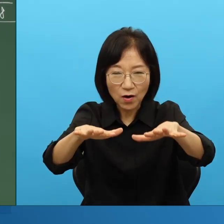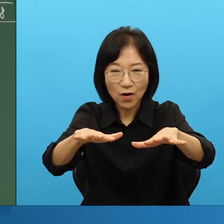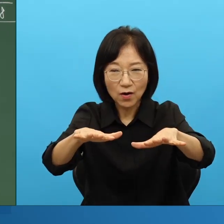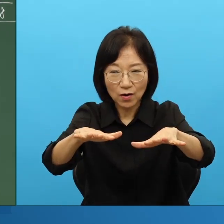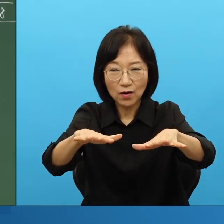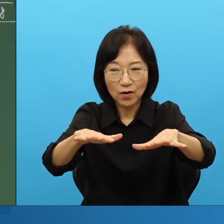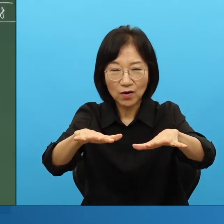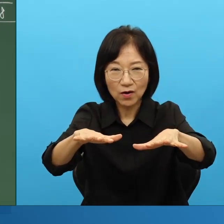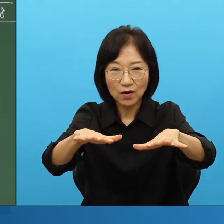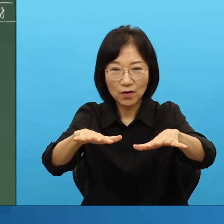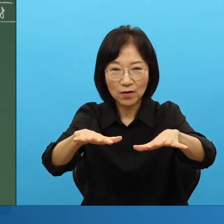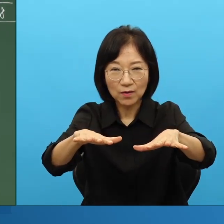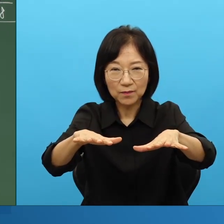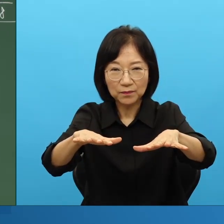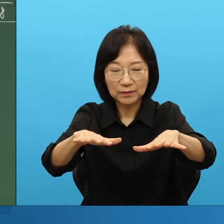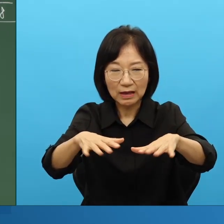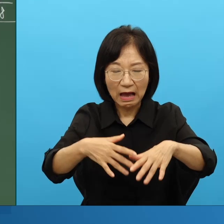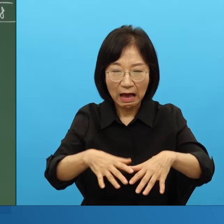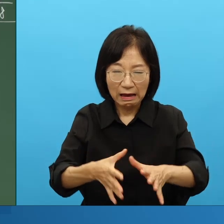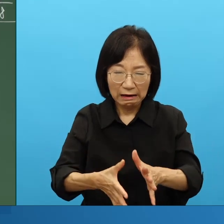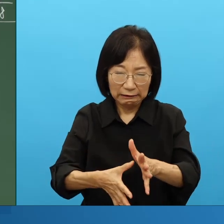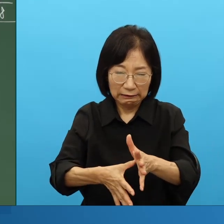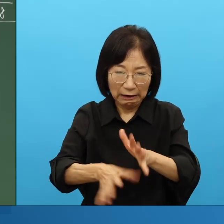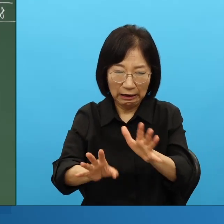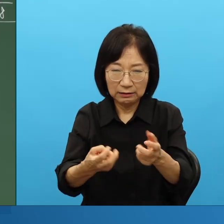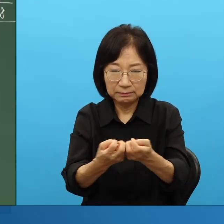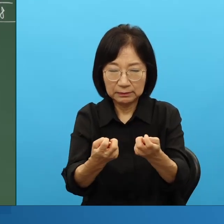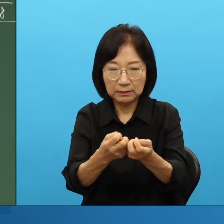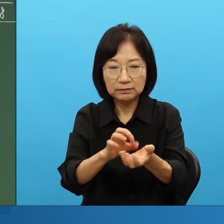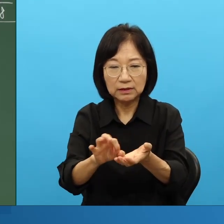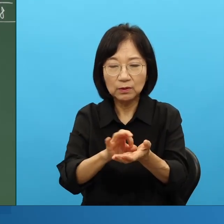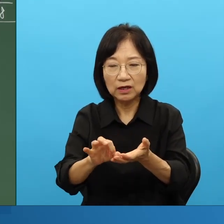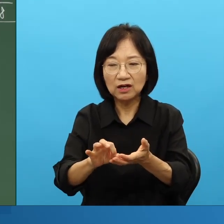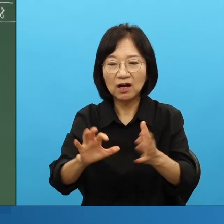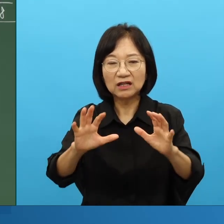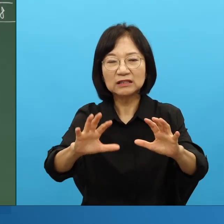악한 방법을 써서 지구 3분의 1 장악했습니다.